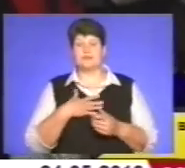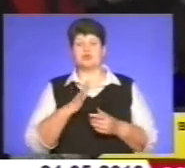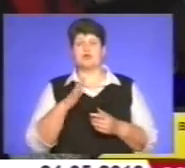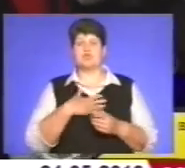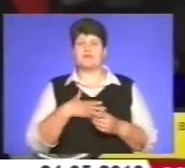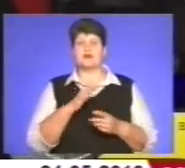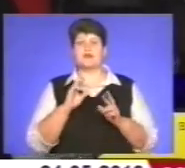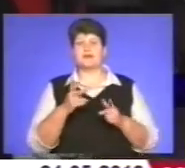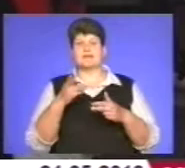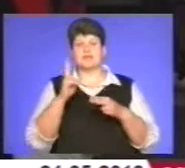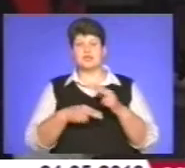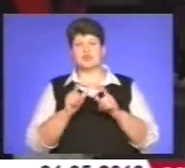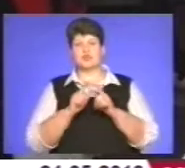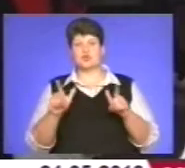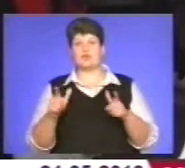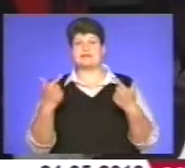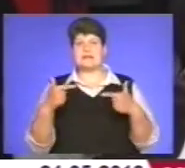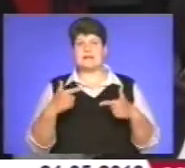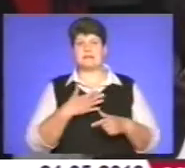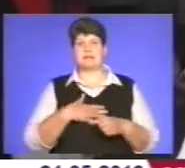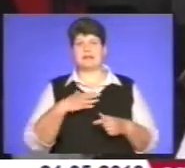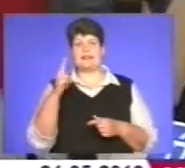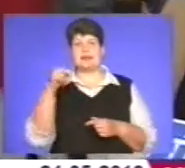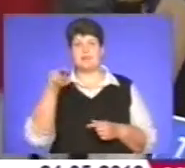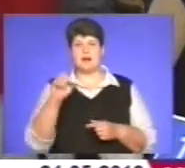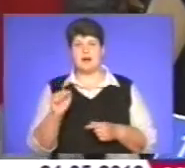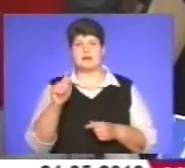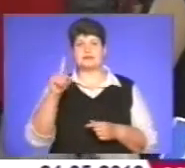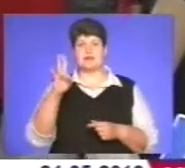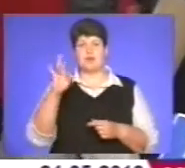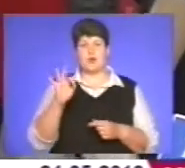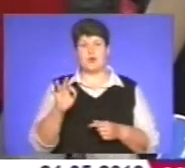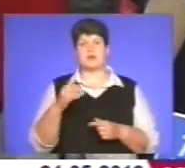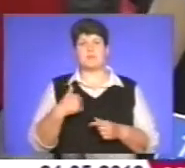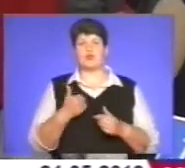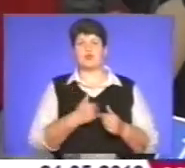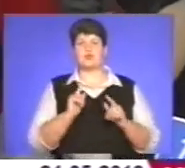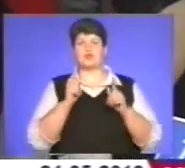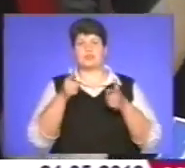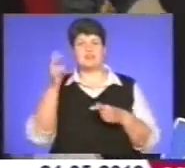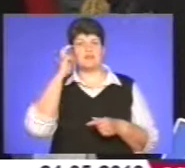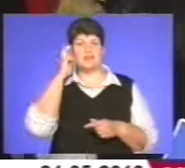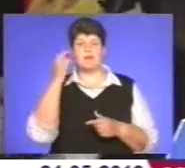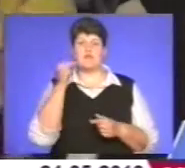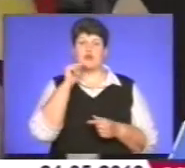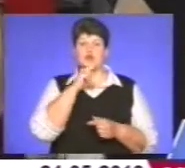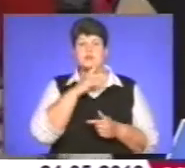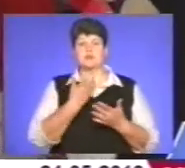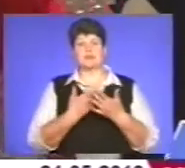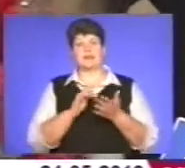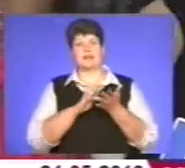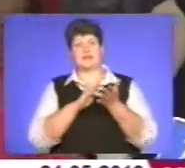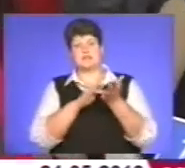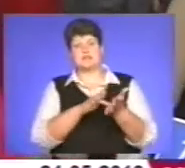як за закінчення школи, так і за екзамени, ДПА, ЗНО. Перш за все, я би хотіла поступати в Київ або на економічний, або на